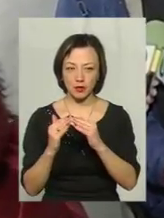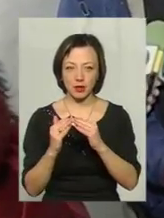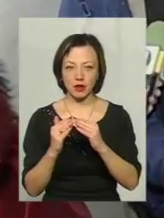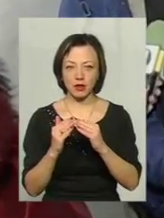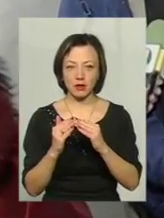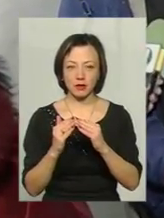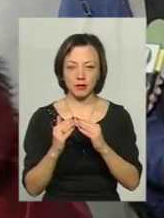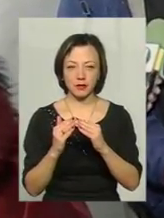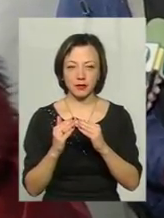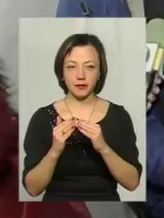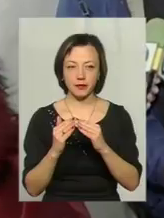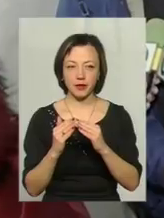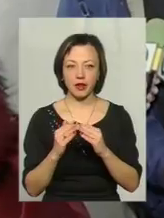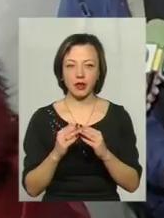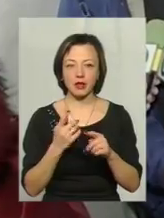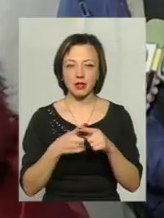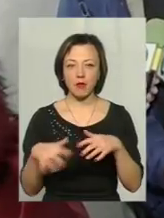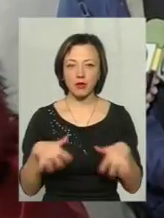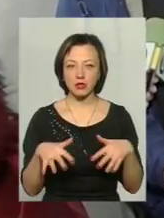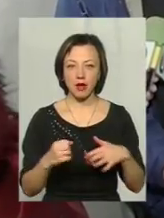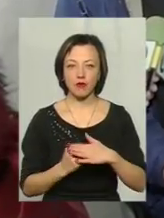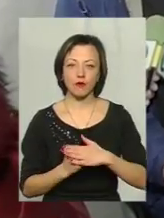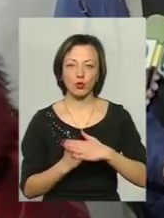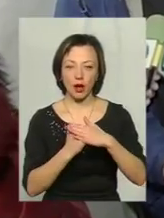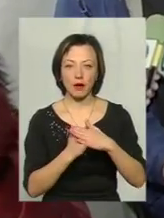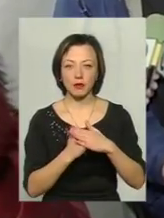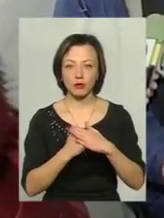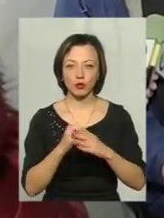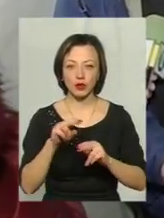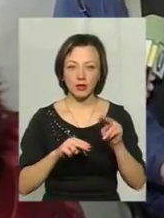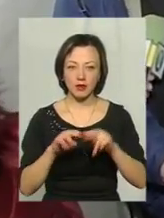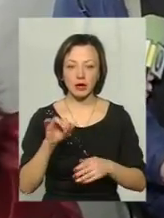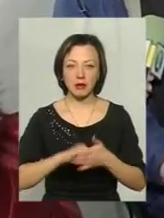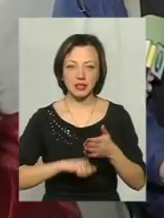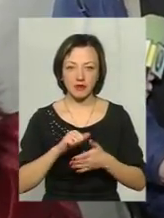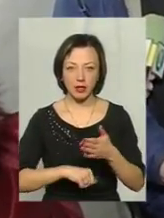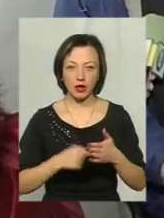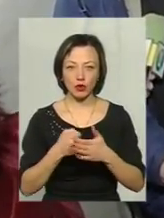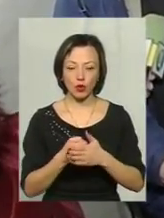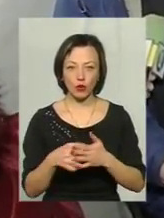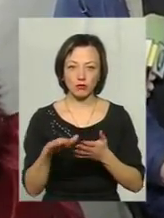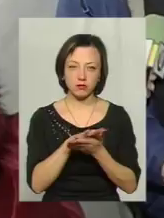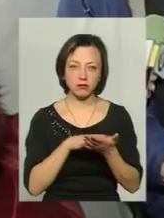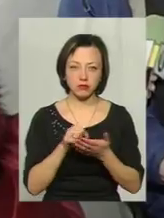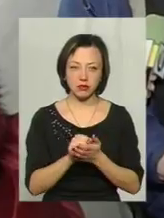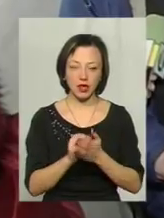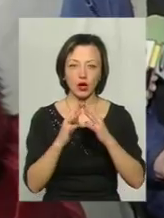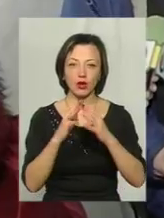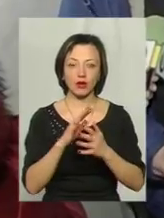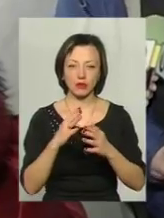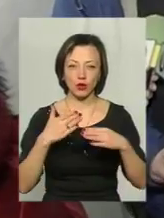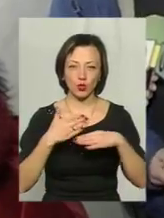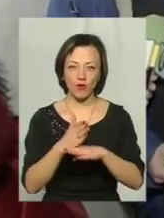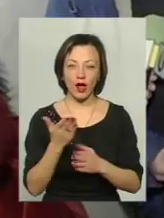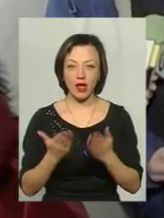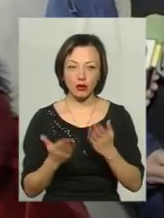частин ґрунтів, що послабить основу фундаментів будівлі і призведе до її деформації та руйнування. Тобто,